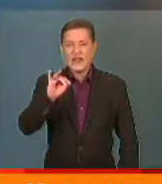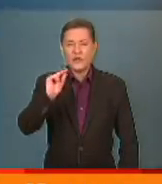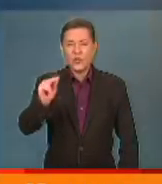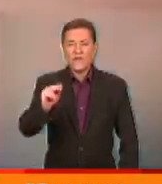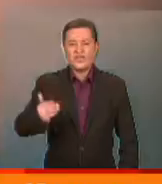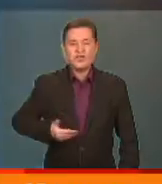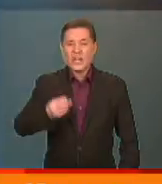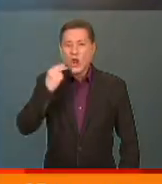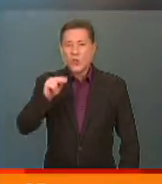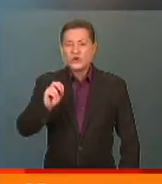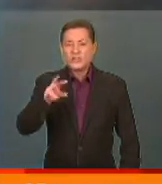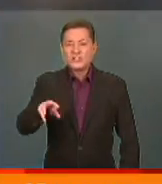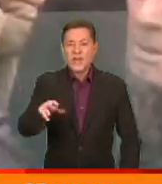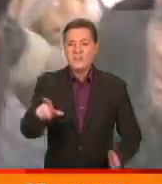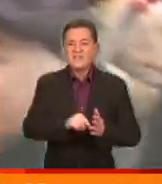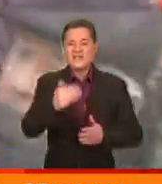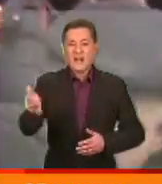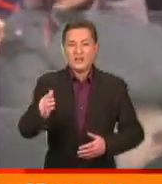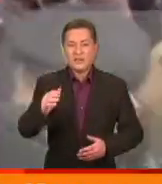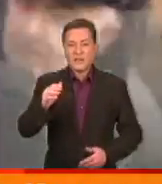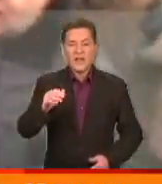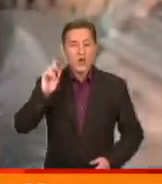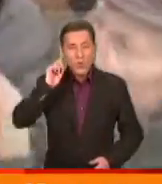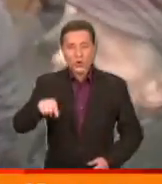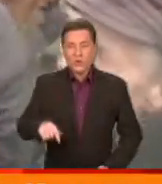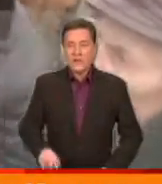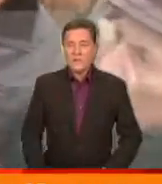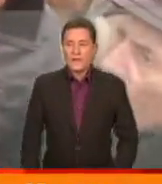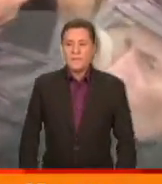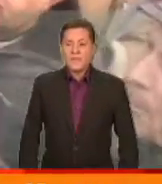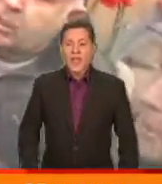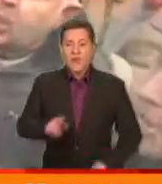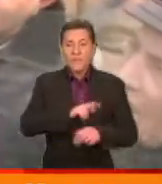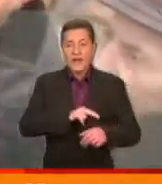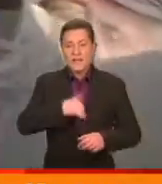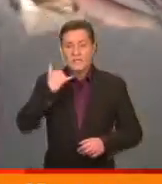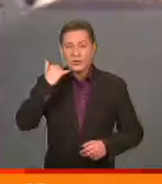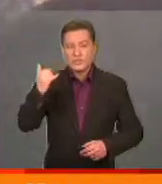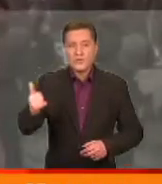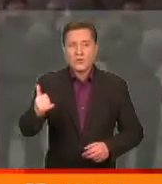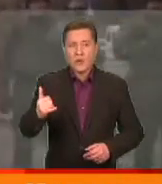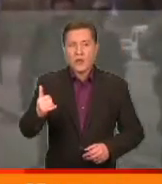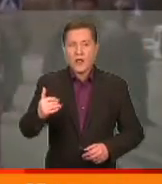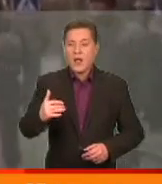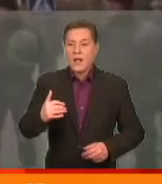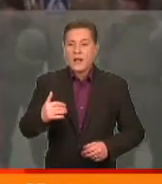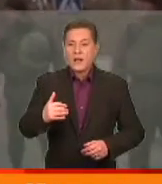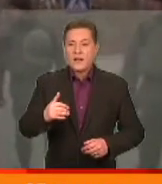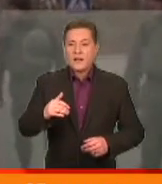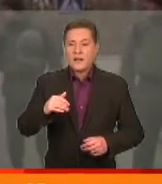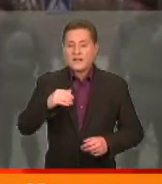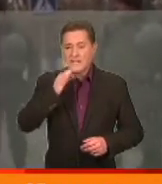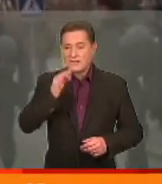краще, ніж з вашими вот этими уродами. У розпал мітингу в поліцію дзвінок. Пар Шевченка, де Алея Слави,